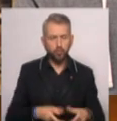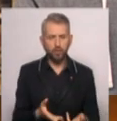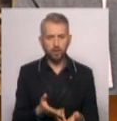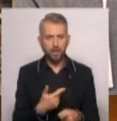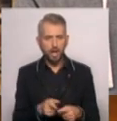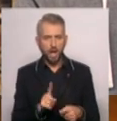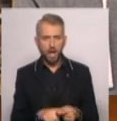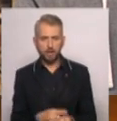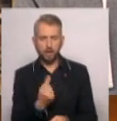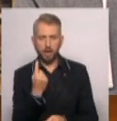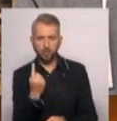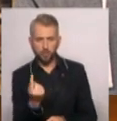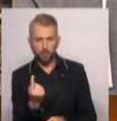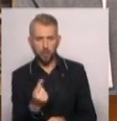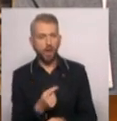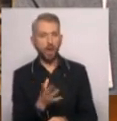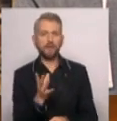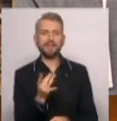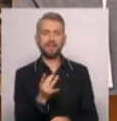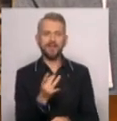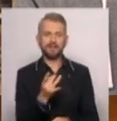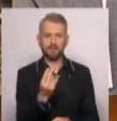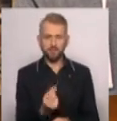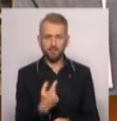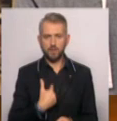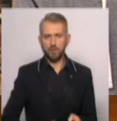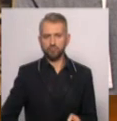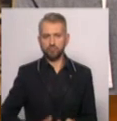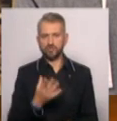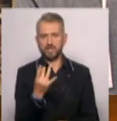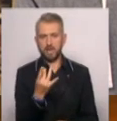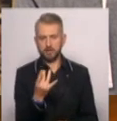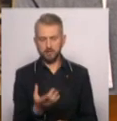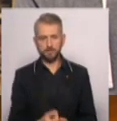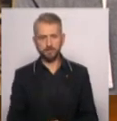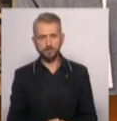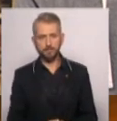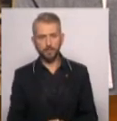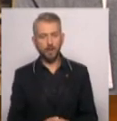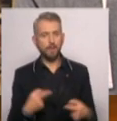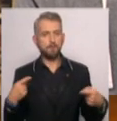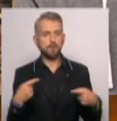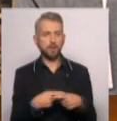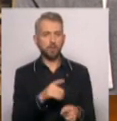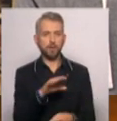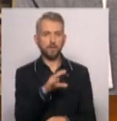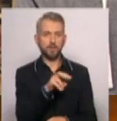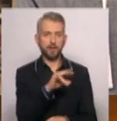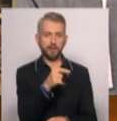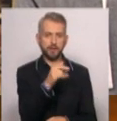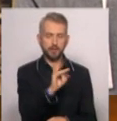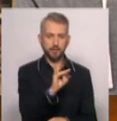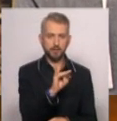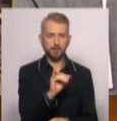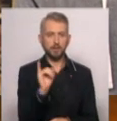это одно теперь на Сердце. Я вот жительница Сердца, в частности. Перекресток Олени-Телеги